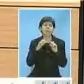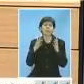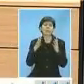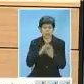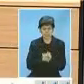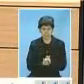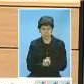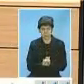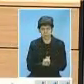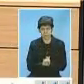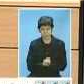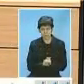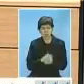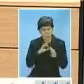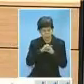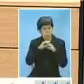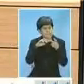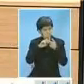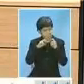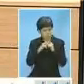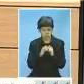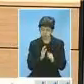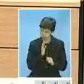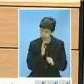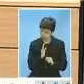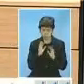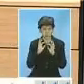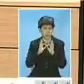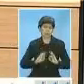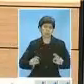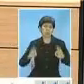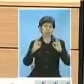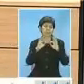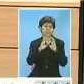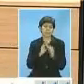เดียวแต่มันเป็นปัญหาเรื่องความยุติธรรมครับท่านครับ